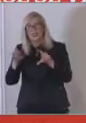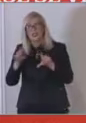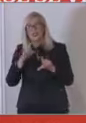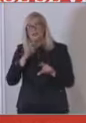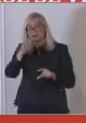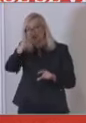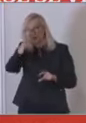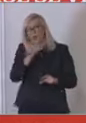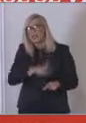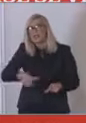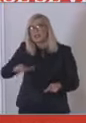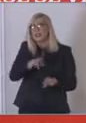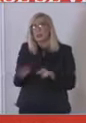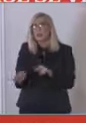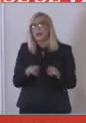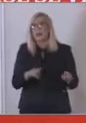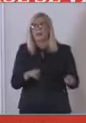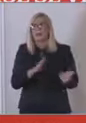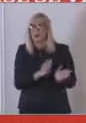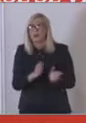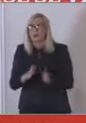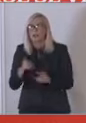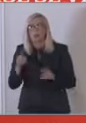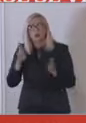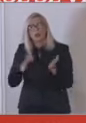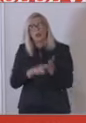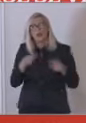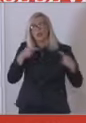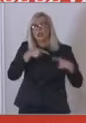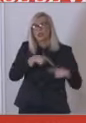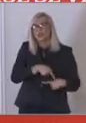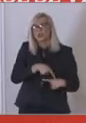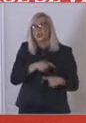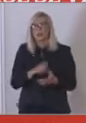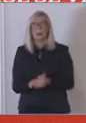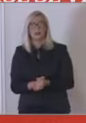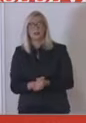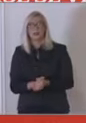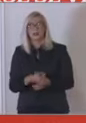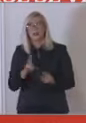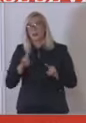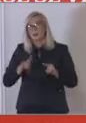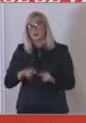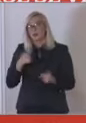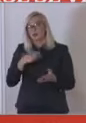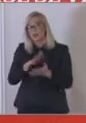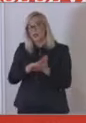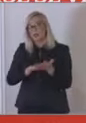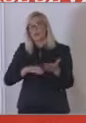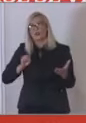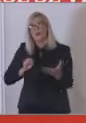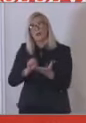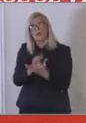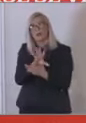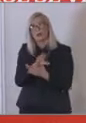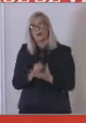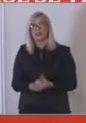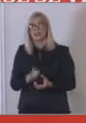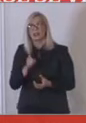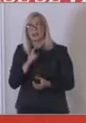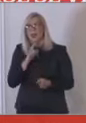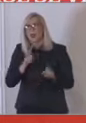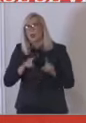të institucione që të respektojnë të gjitha procedurat ligjore me vendosjen e ankimeve dhe që të mund që të